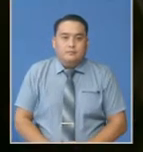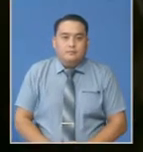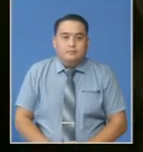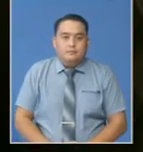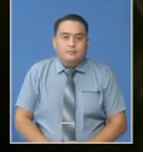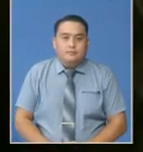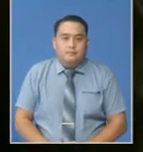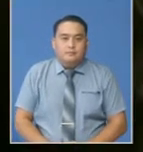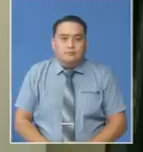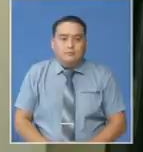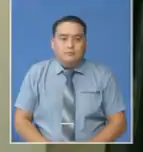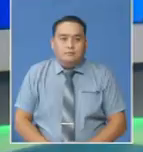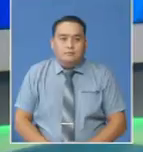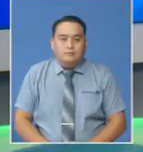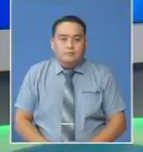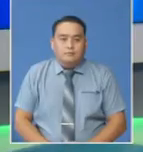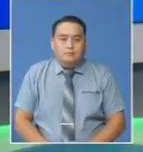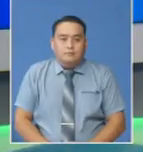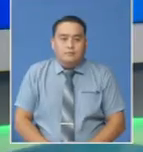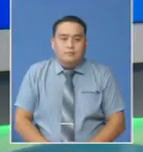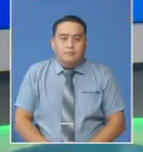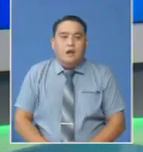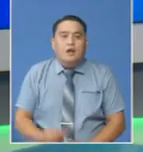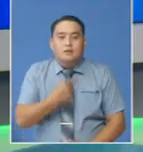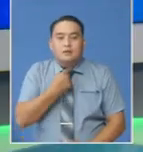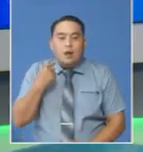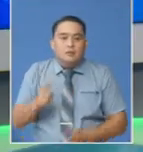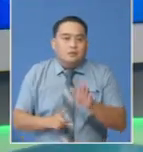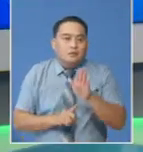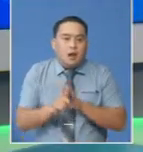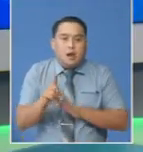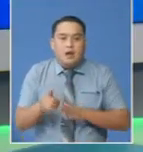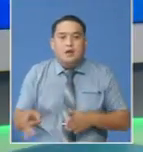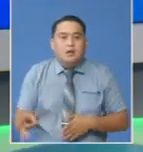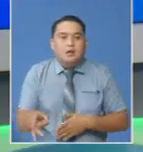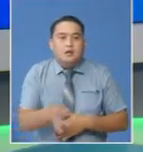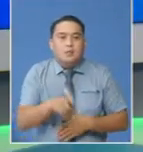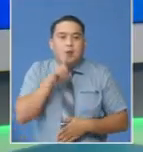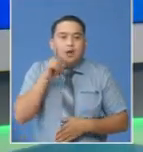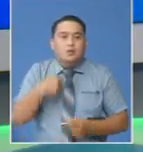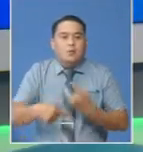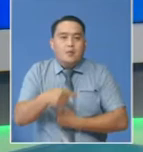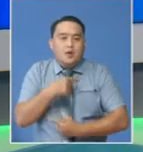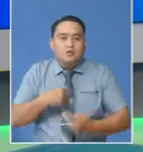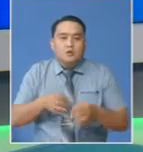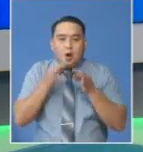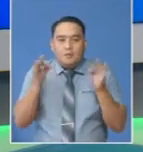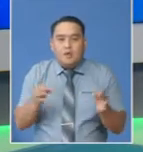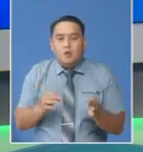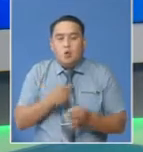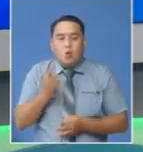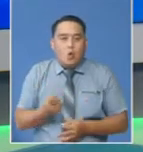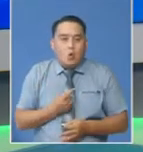материалам интернет-ресурсов. В Талдыкургане начались межрегиональные молодежные бизнес-стажировки. По